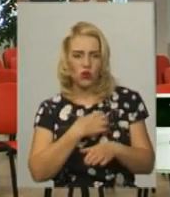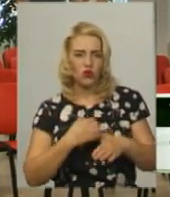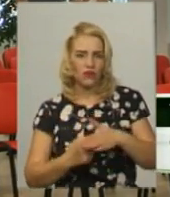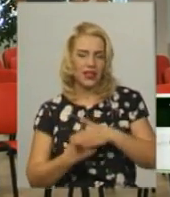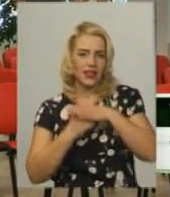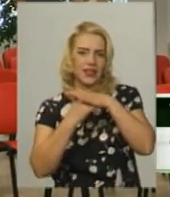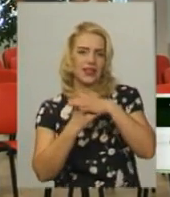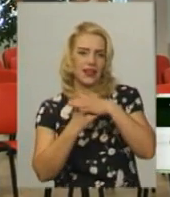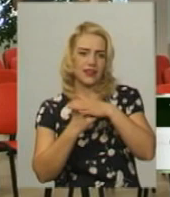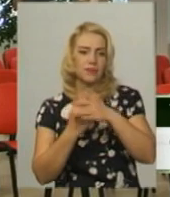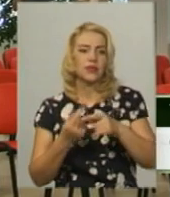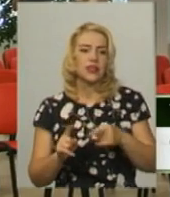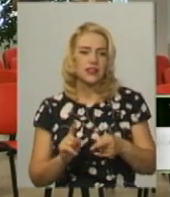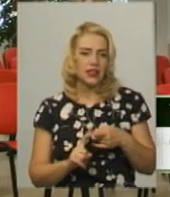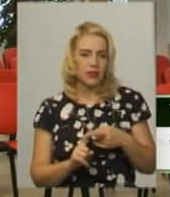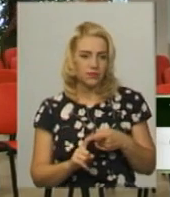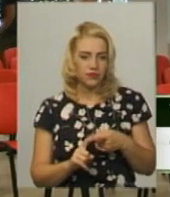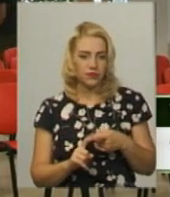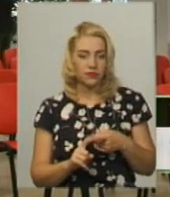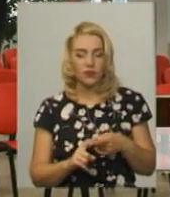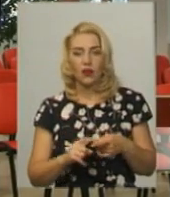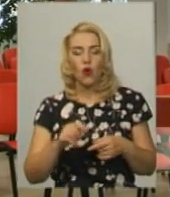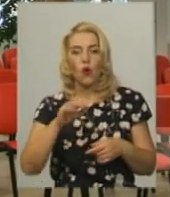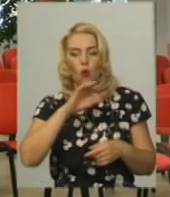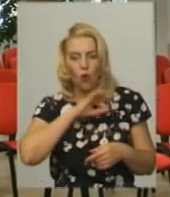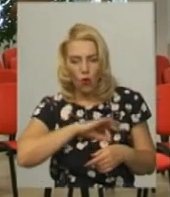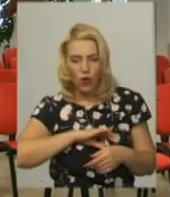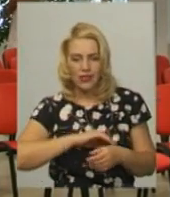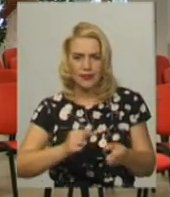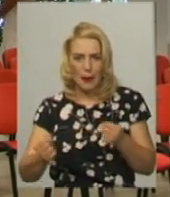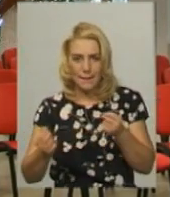китах складових. Складається. Це користь, міцність і